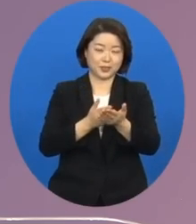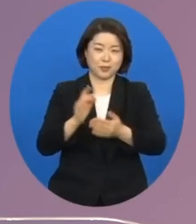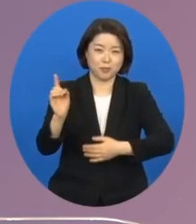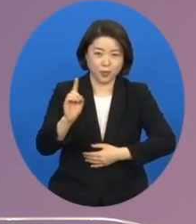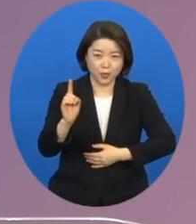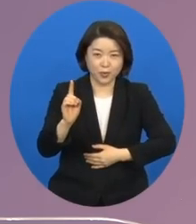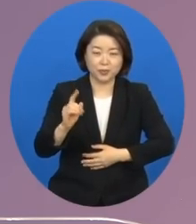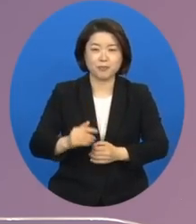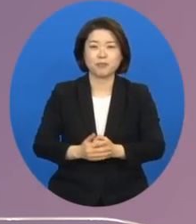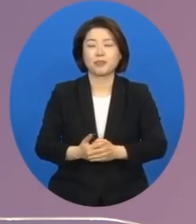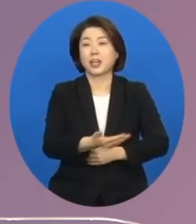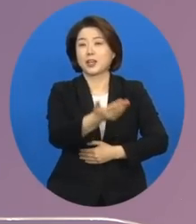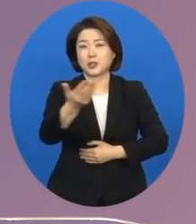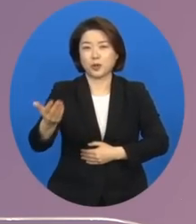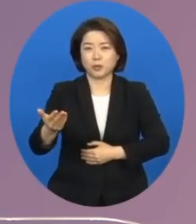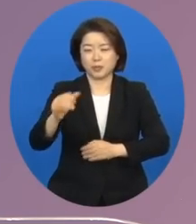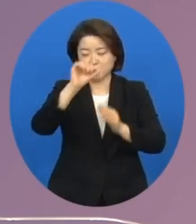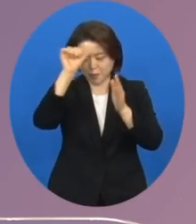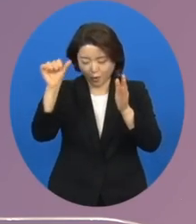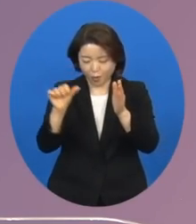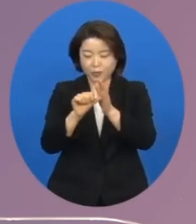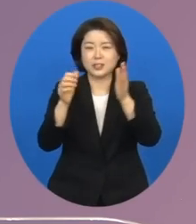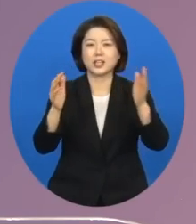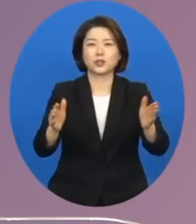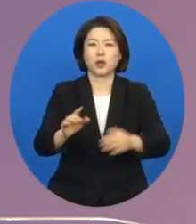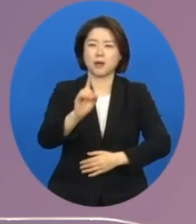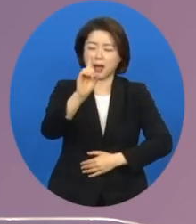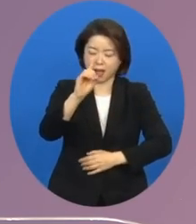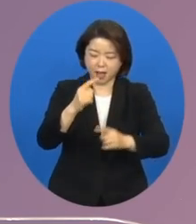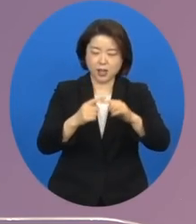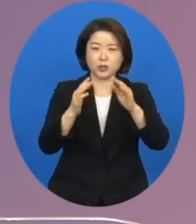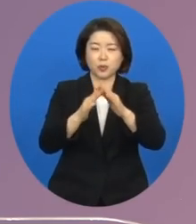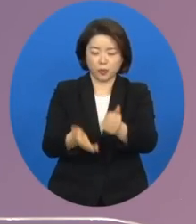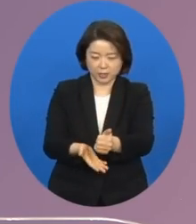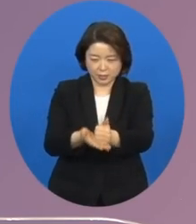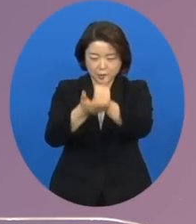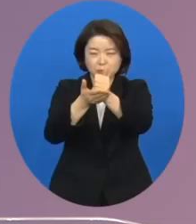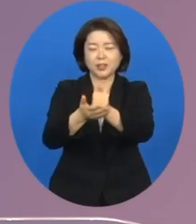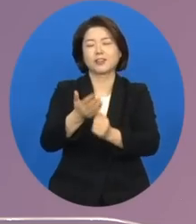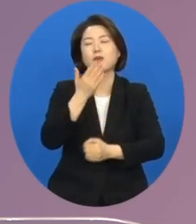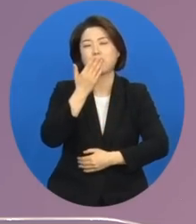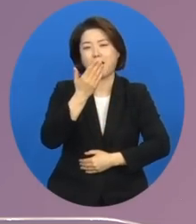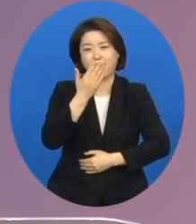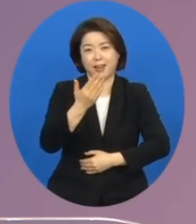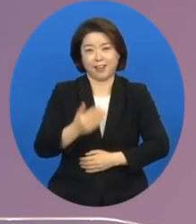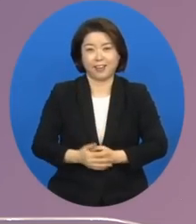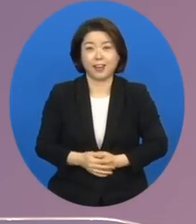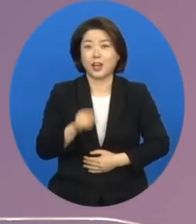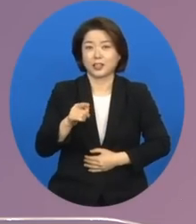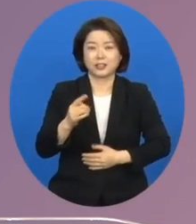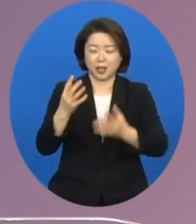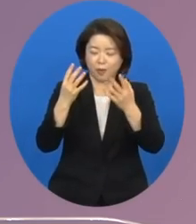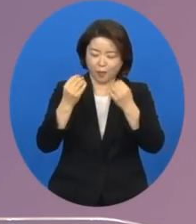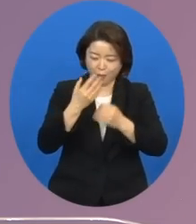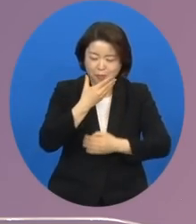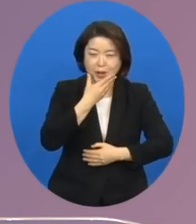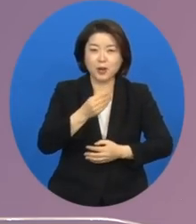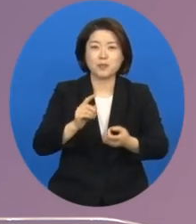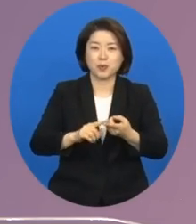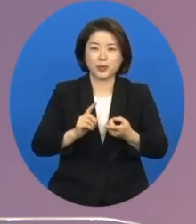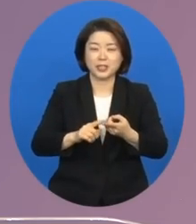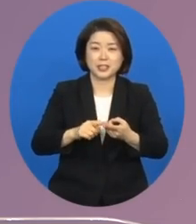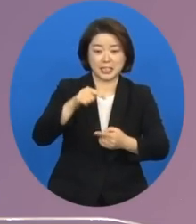아니라 성도 여러분은 평생 한 교회만을 섬길 수가 있으세요 여러분 그게 얼마나 복인지